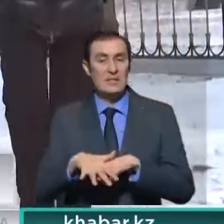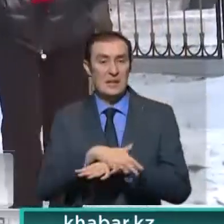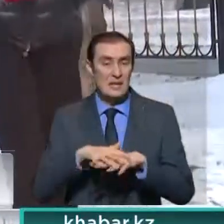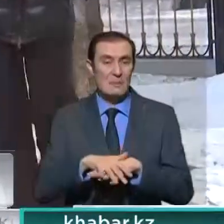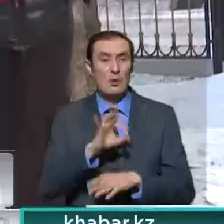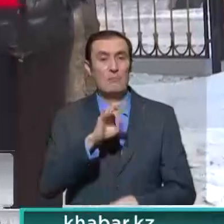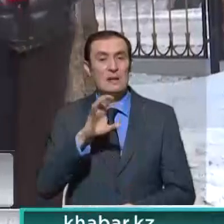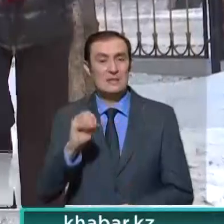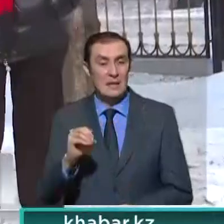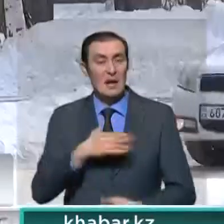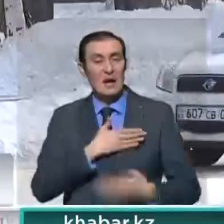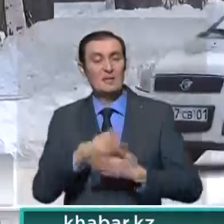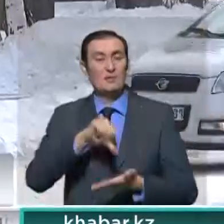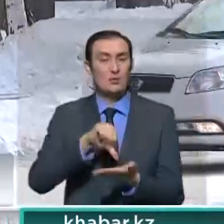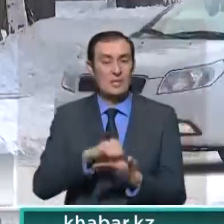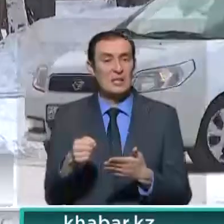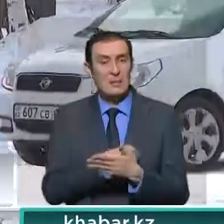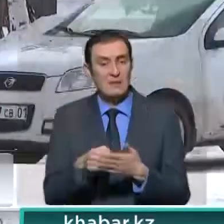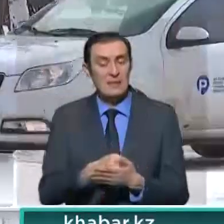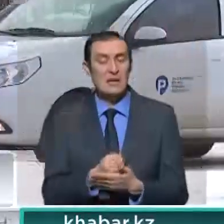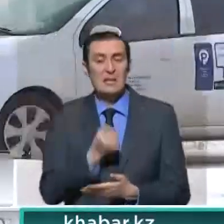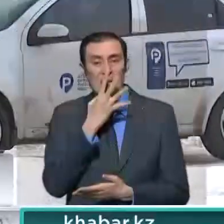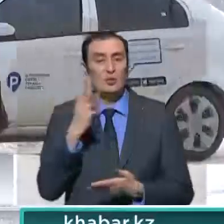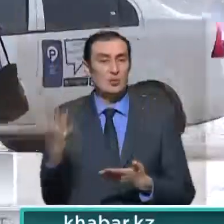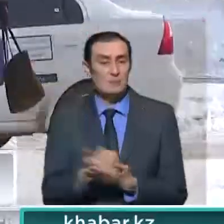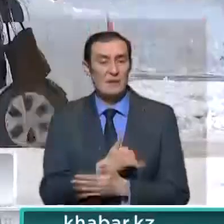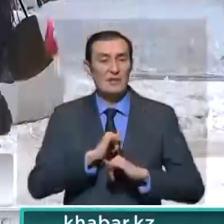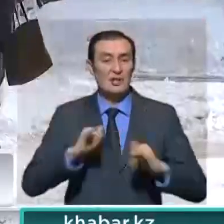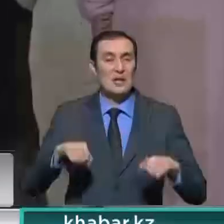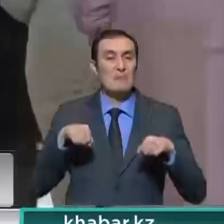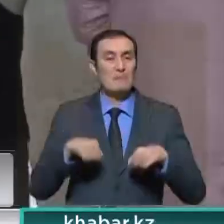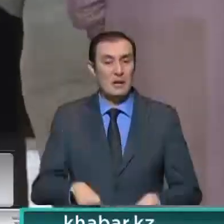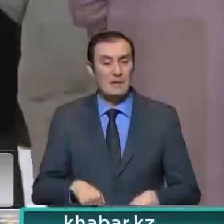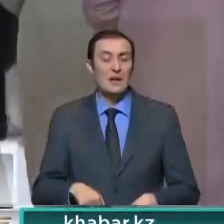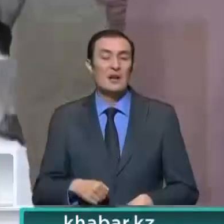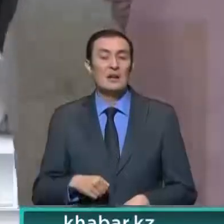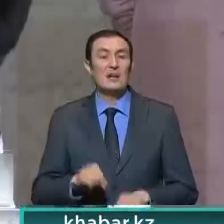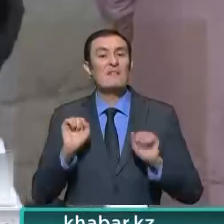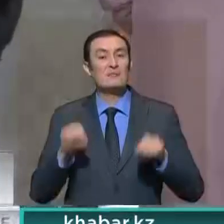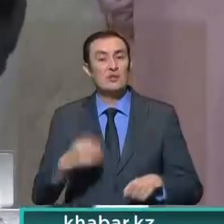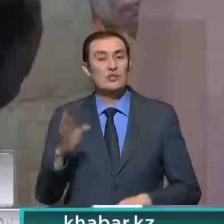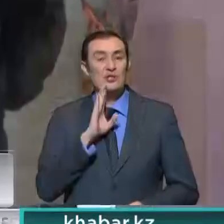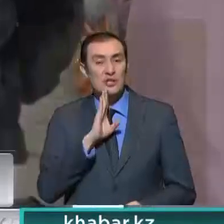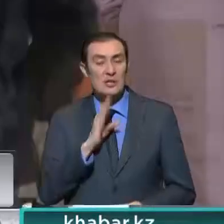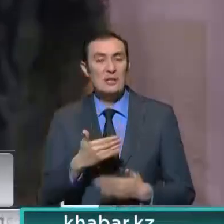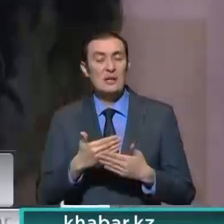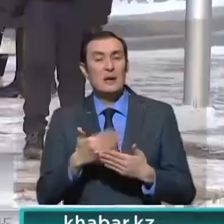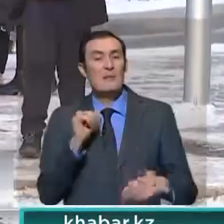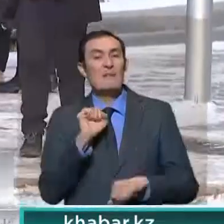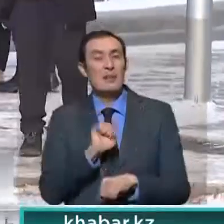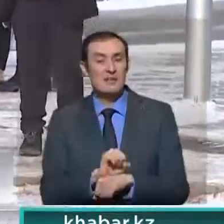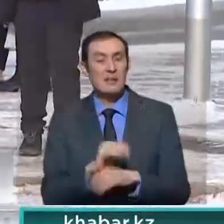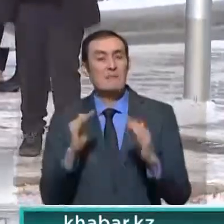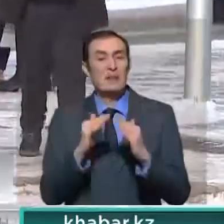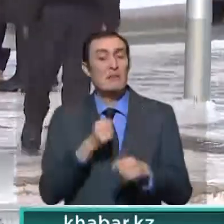при обсе активное участие позволило добиться значительных успехов в расширении прав и возможности женщин а также профилактики бытового насилия